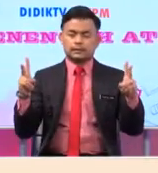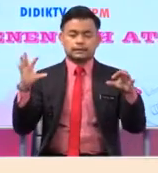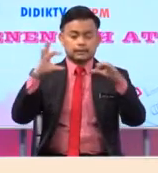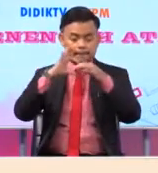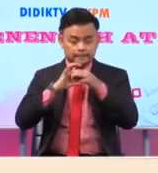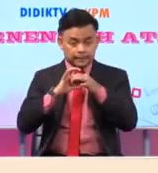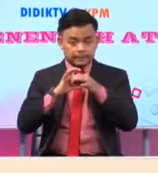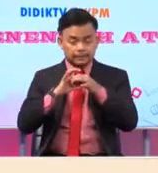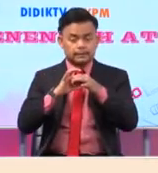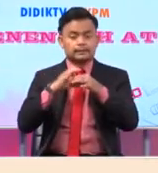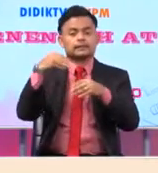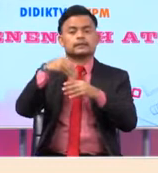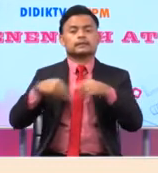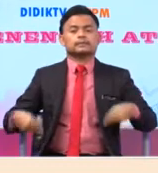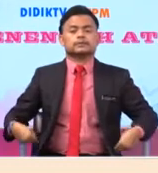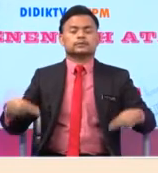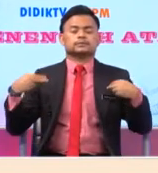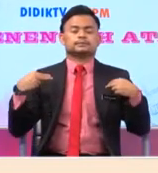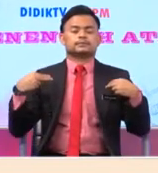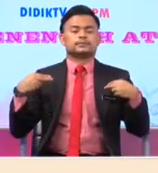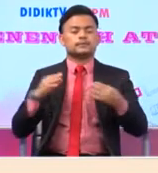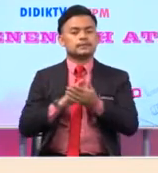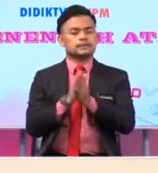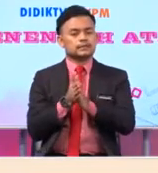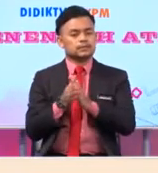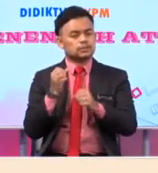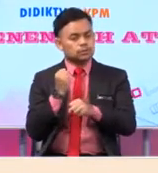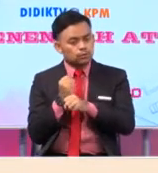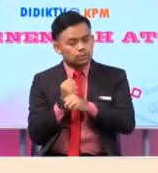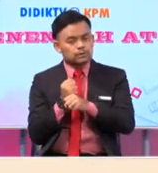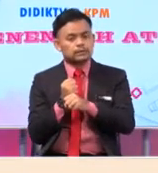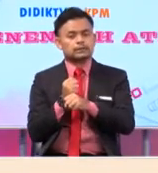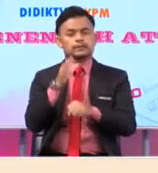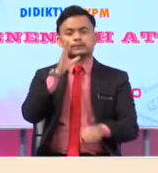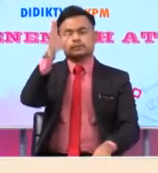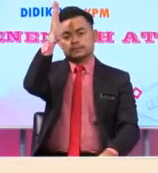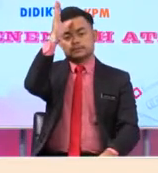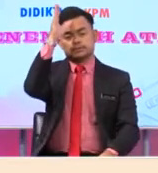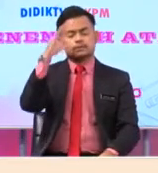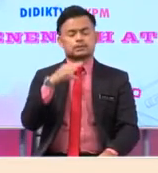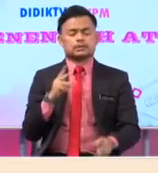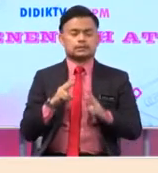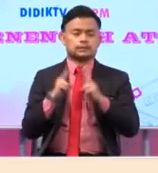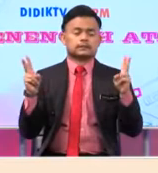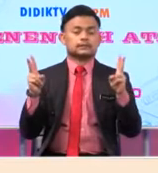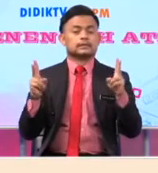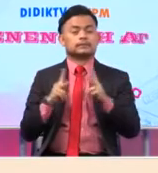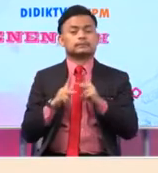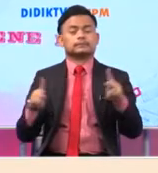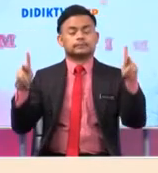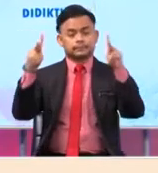sokongan Ibu bapedal alam kehidupan karena Papa saja yang kita nawacita perlulah mendapat sokongan